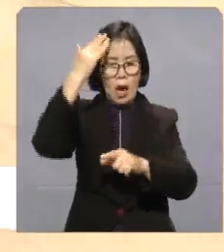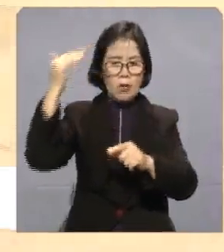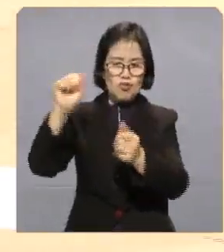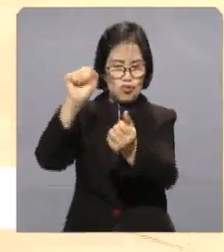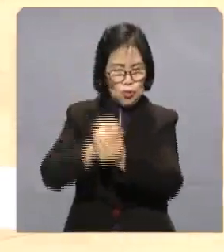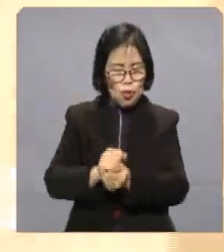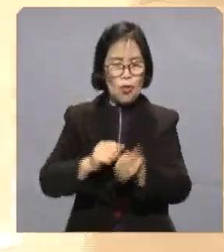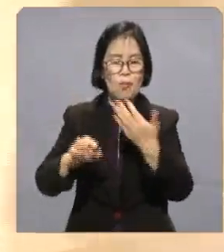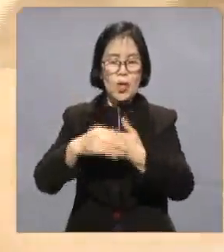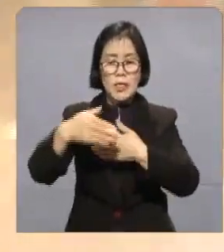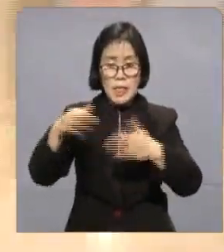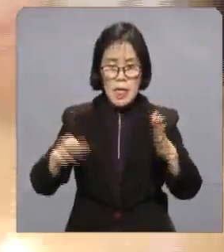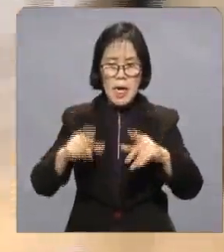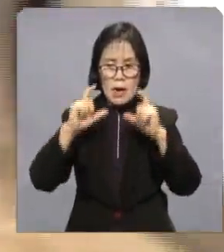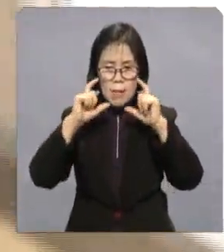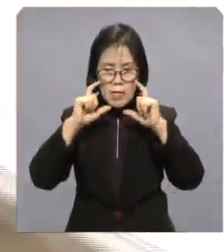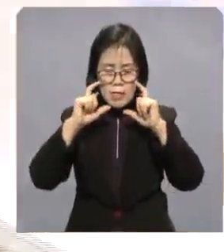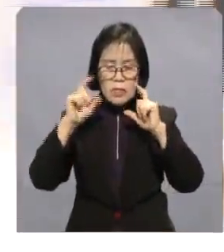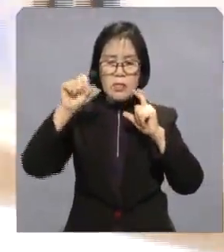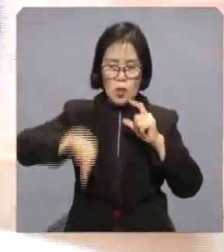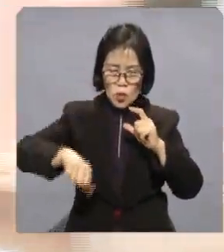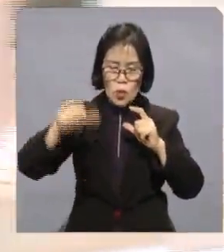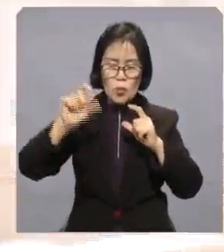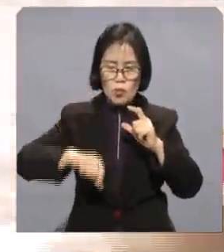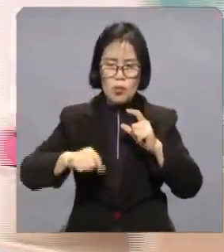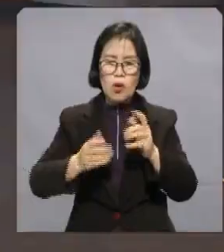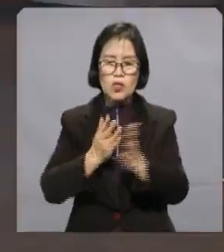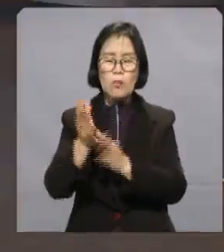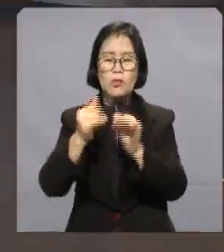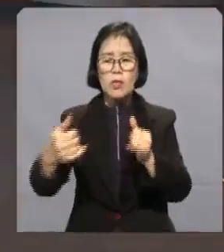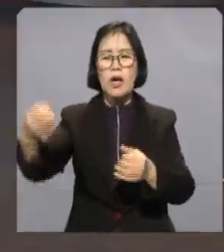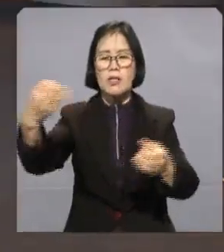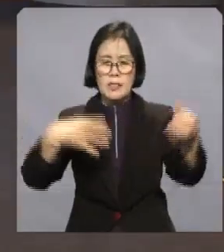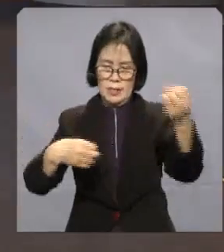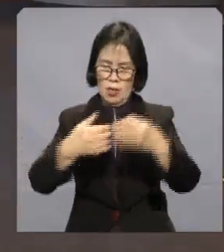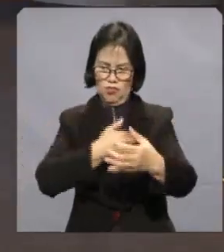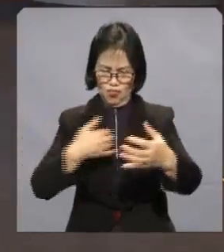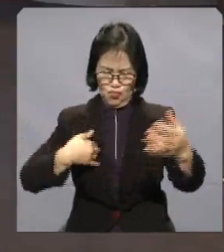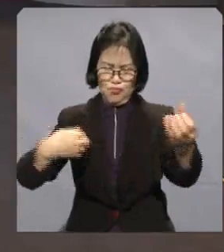경우 실내 마스크 착용 여부는 전문가 의견을